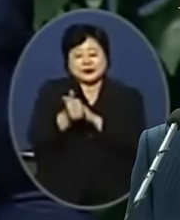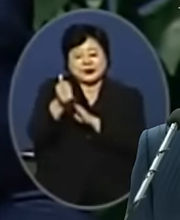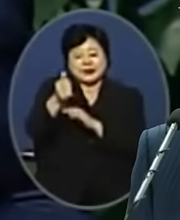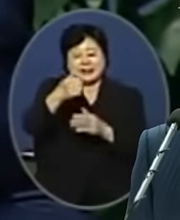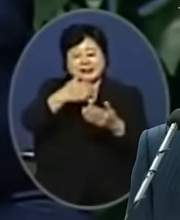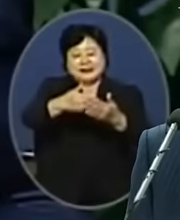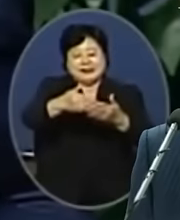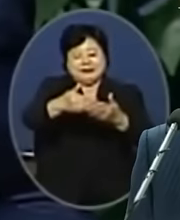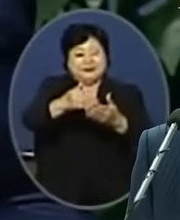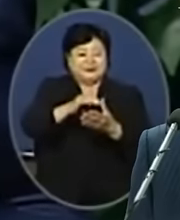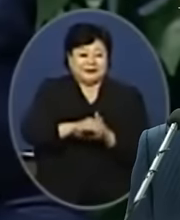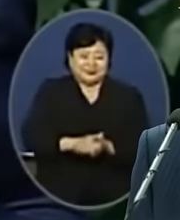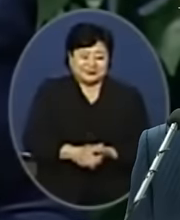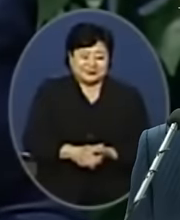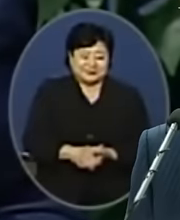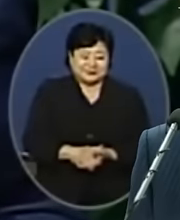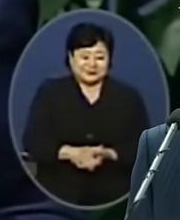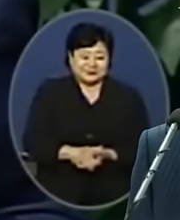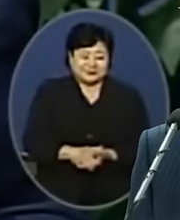그림.